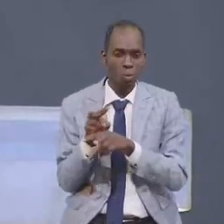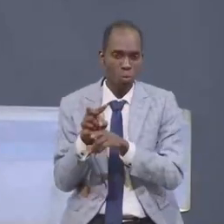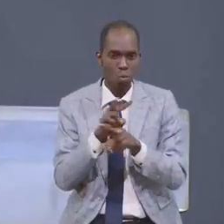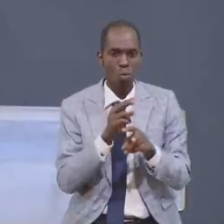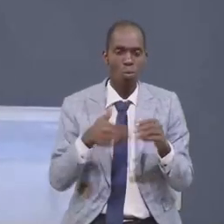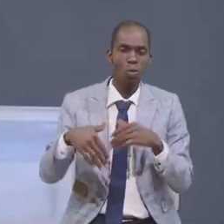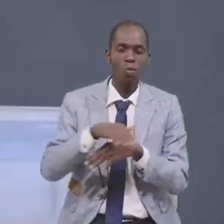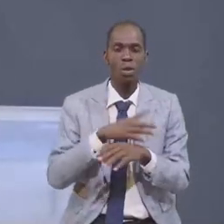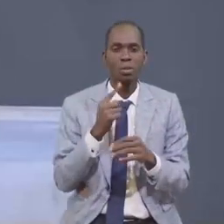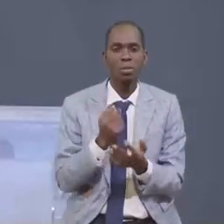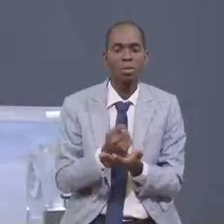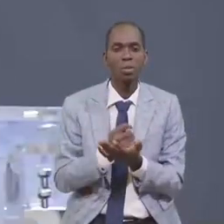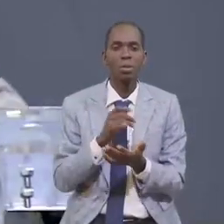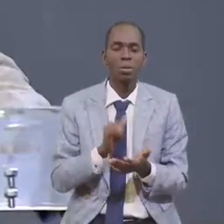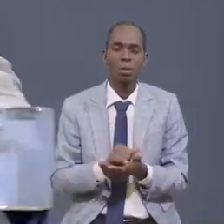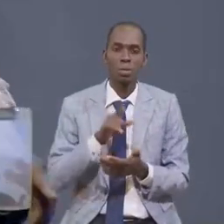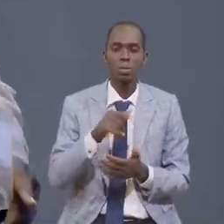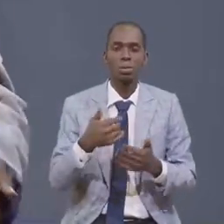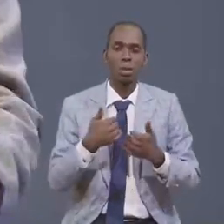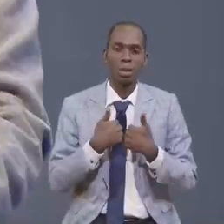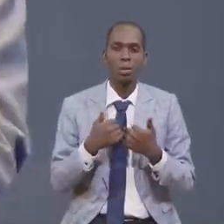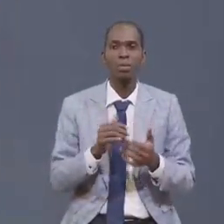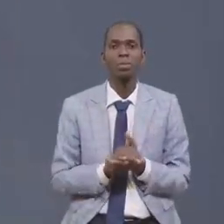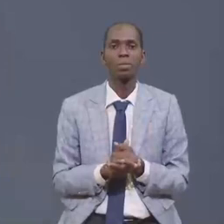veille sur les trésors qu'il a.